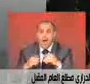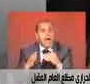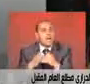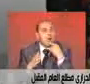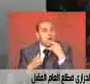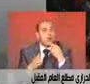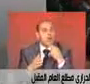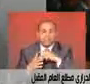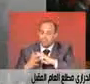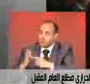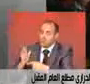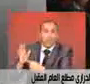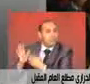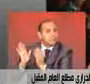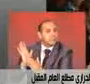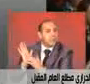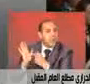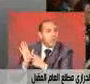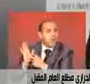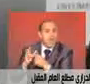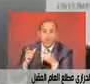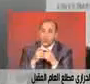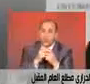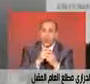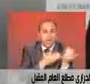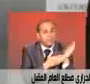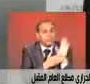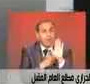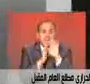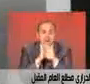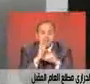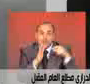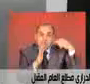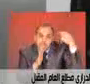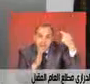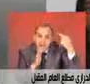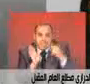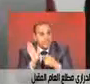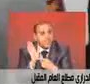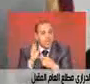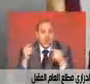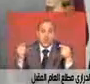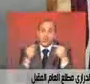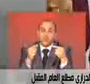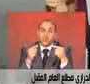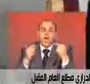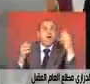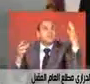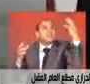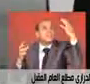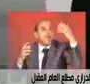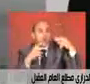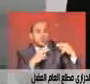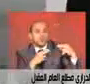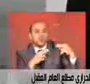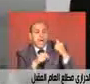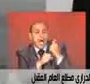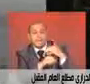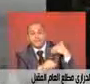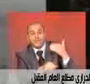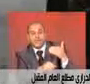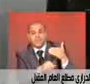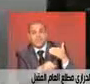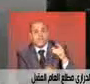إلى إبرام اتفاق يطلب من الدول تقديم خططها الوطنية لمكافحة الاحتباس الحراري مطلع العام